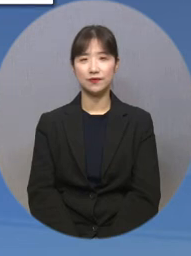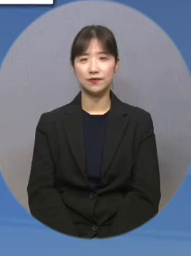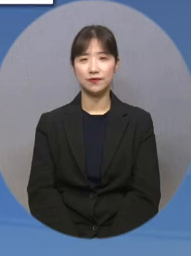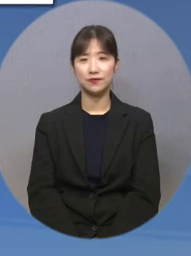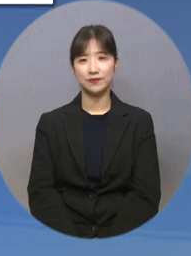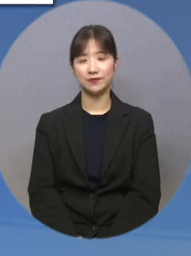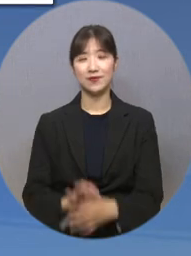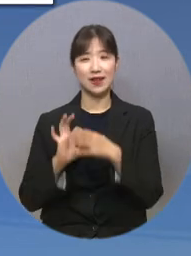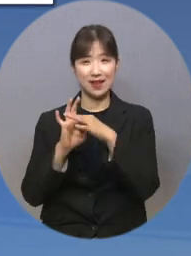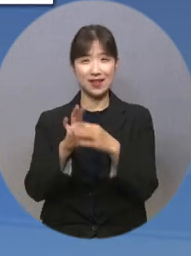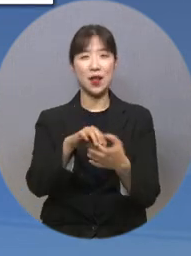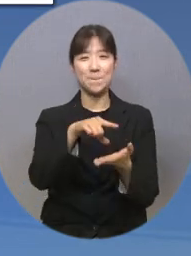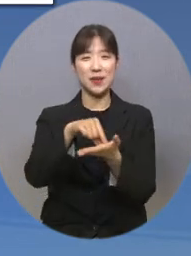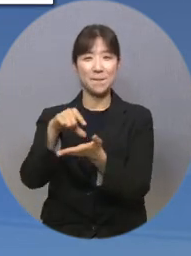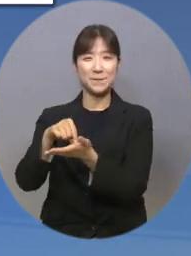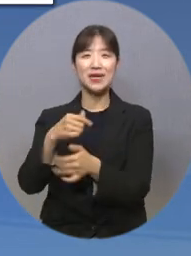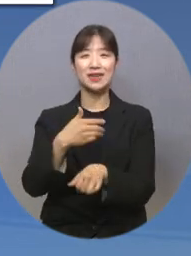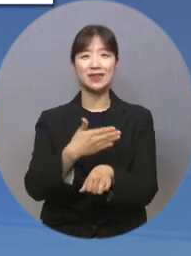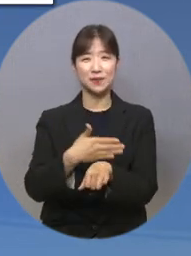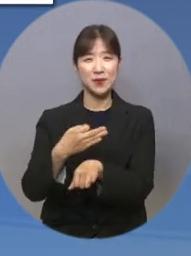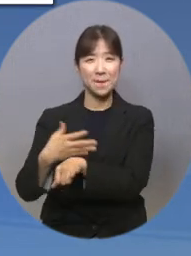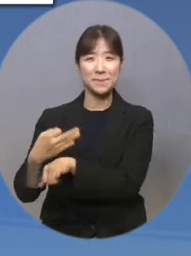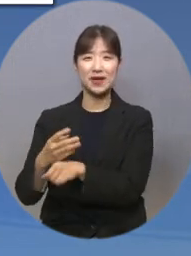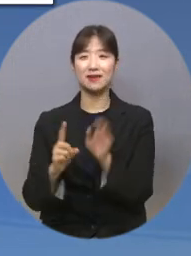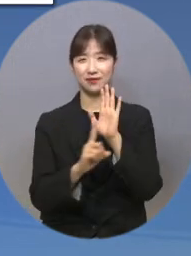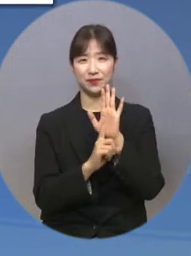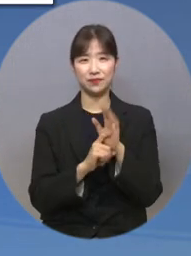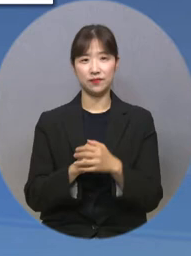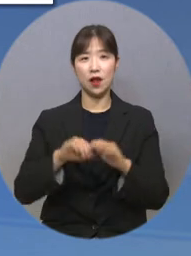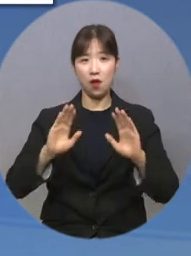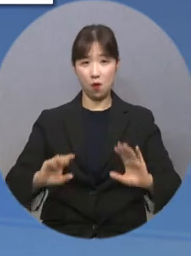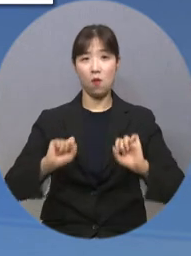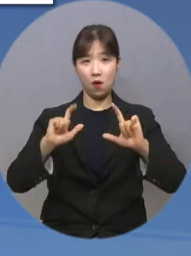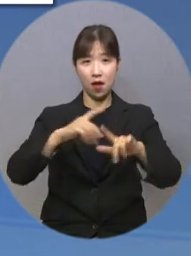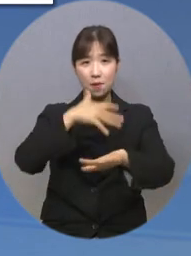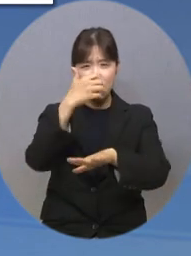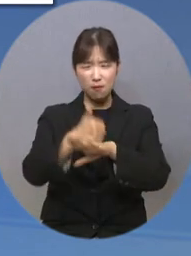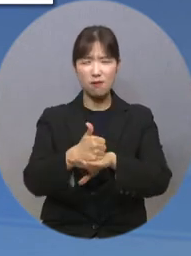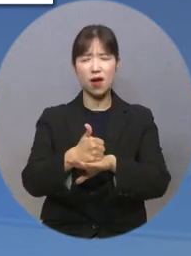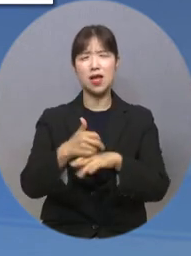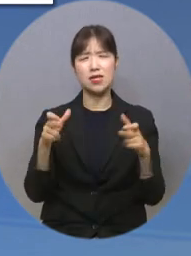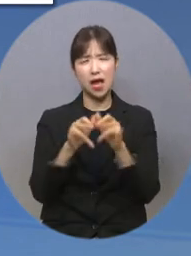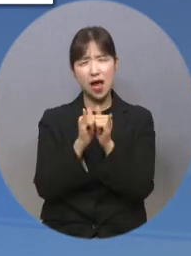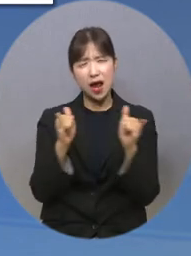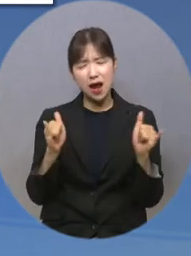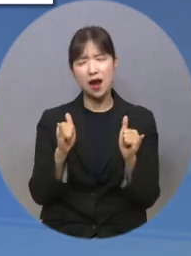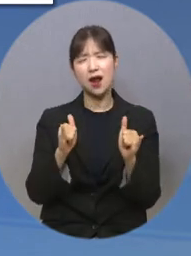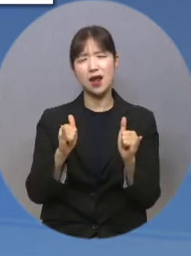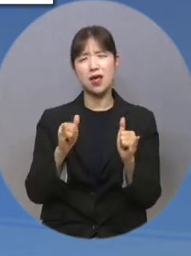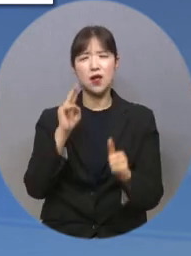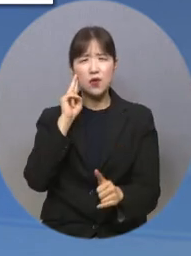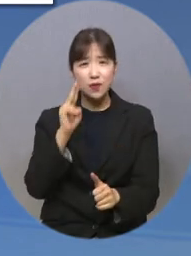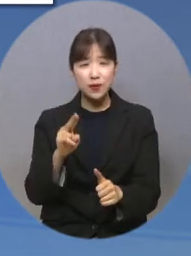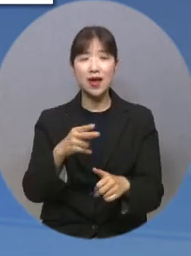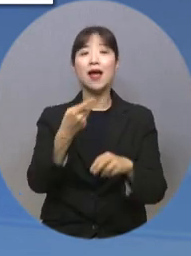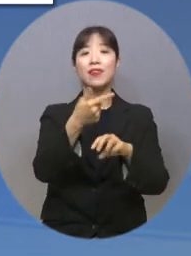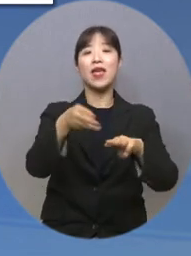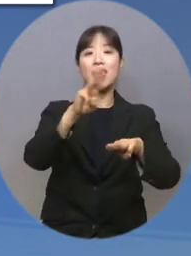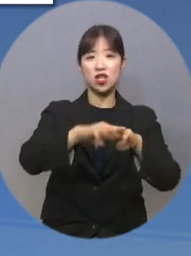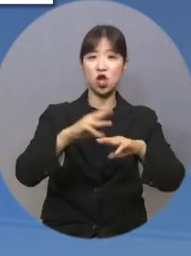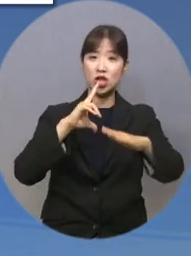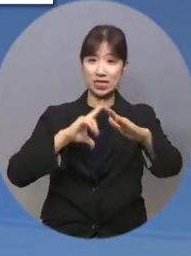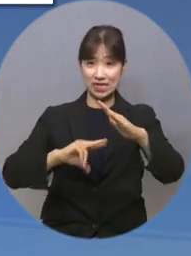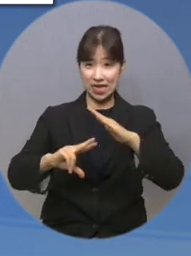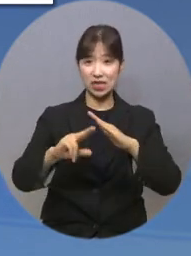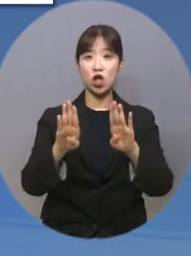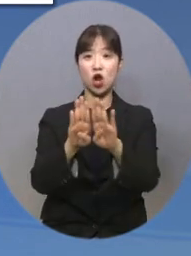이어서 간추린 뉴스 전해드립니다. 올해 말부터 중증 장애인 등 교통약자들은 대전 지하철역 개찰구를